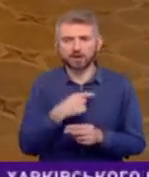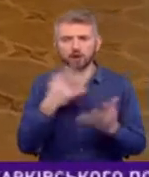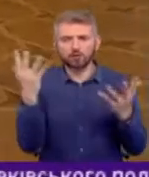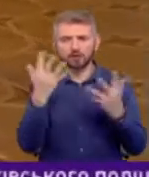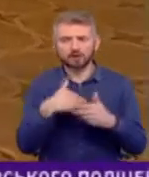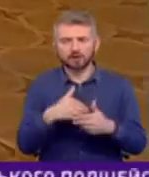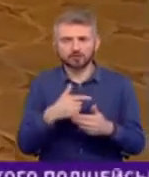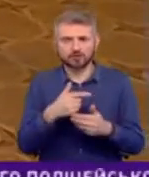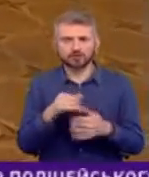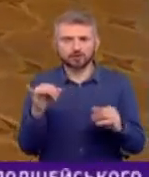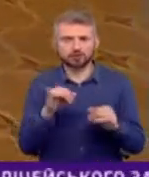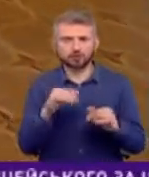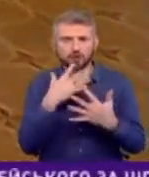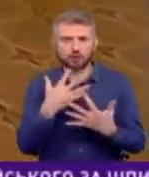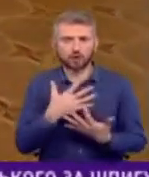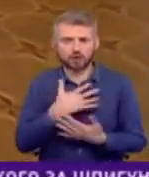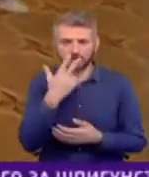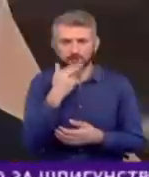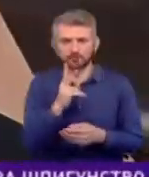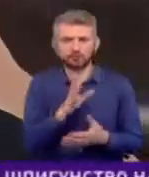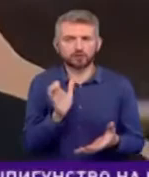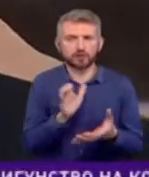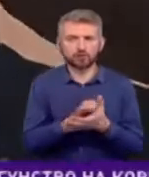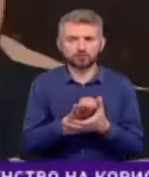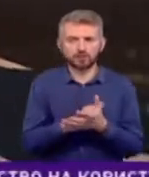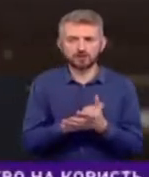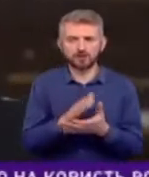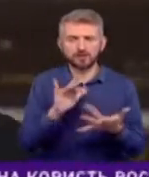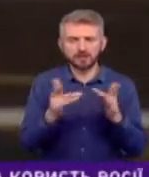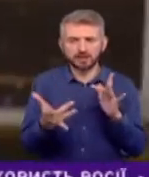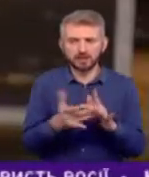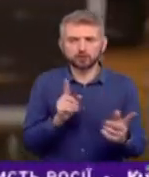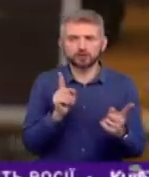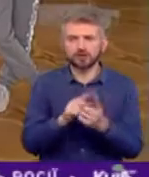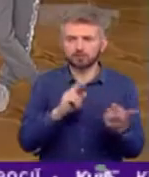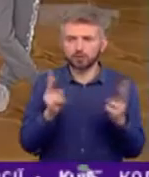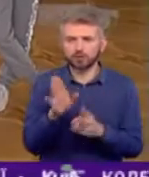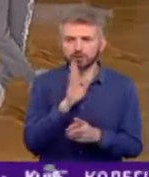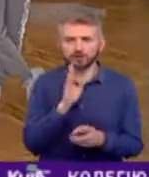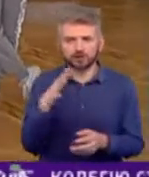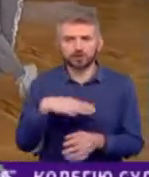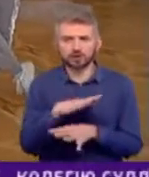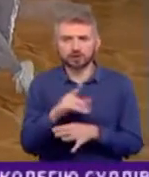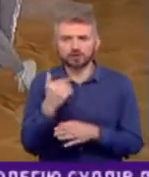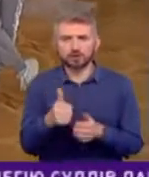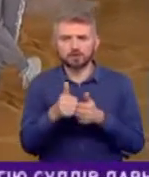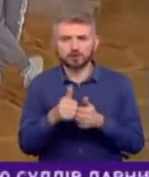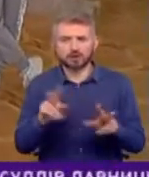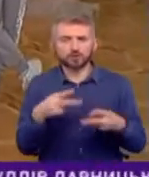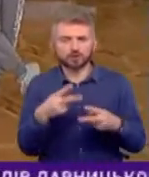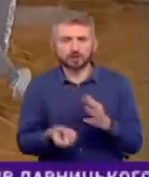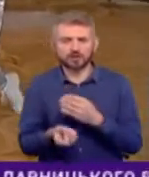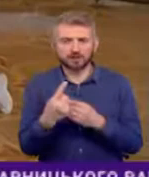які познайомилися в інтернеті, а зустрілися на балу. Дівчина не очікувала, що її партнер по танцях з'явиться